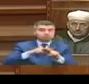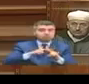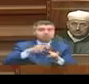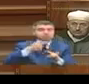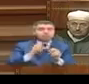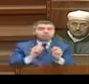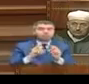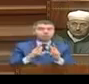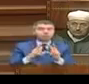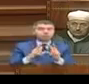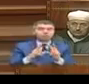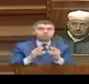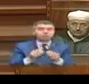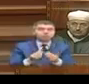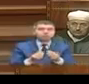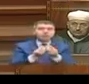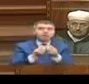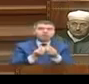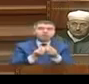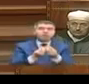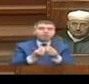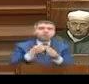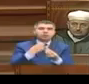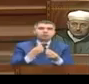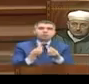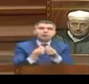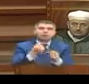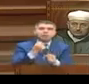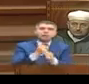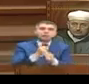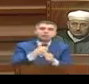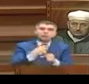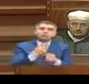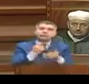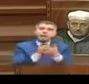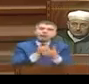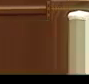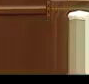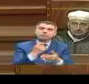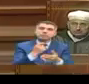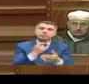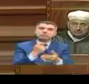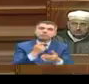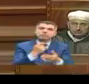توجه ديال الحكومة والمساندة الراشدة ديال الأغلبية. اللي كنطلبوا منكم راه